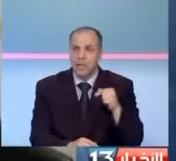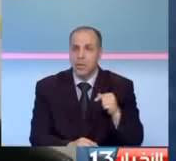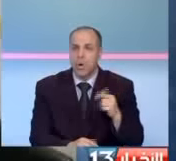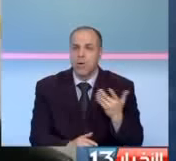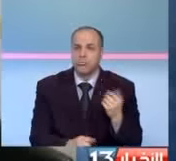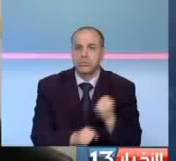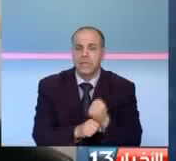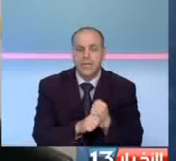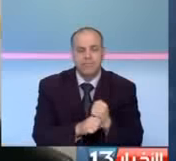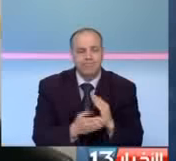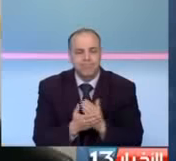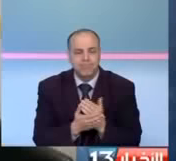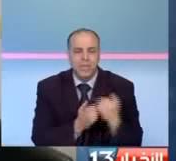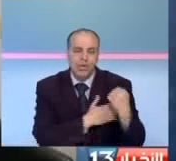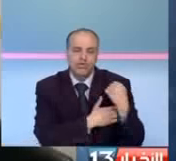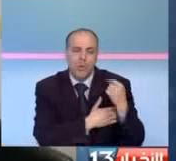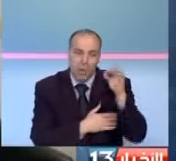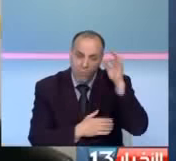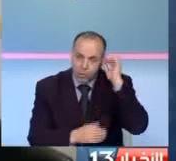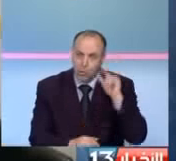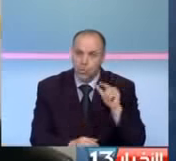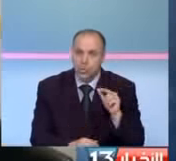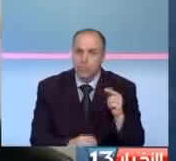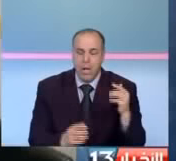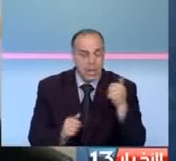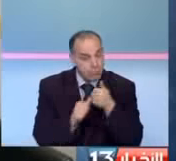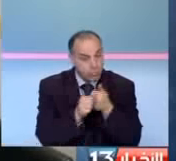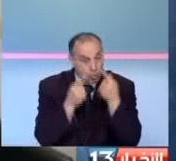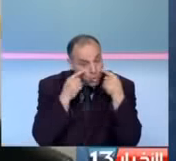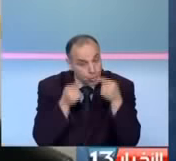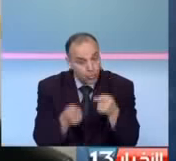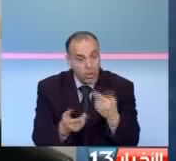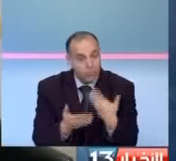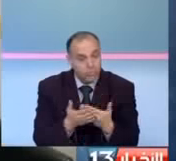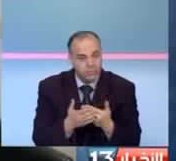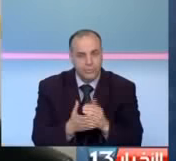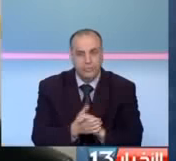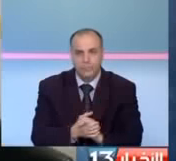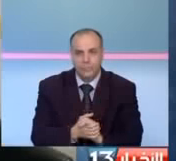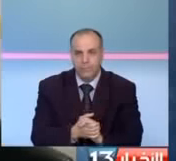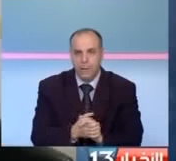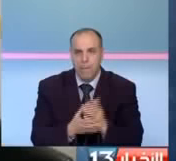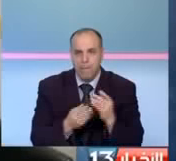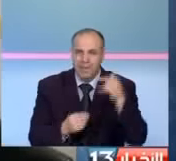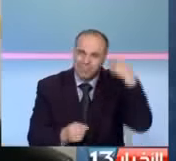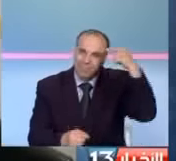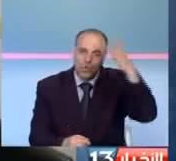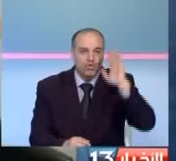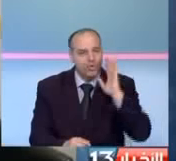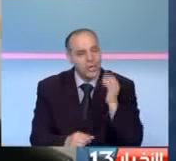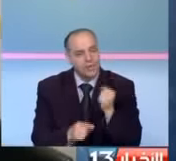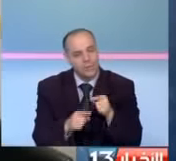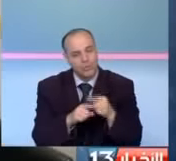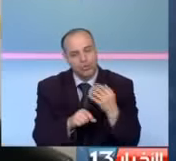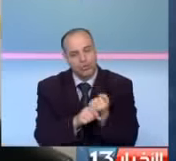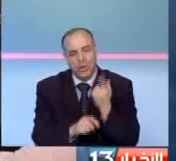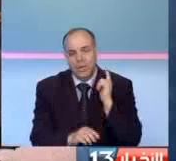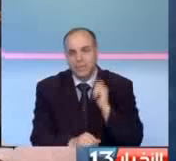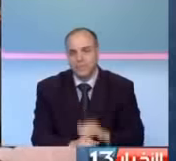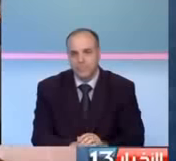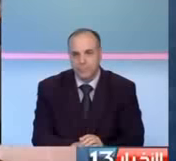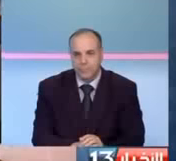في بلاتفورم تاع دي شامبيون هنا في تونس باش عباد تتبعنا، وعندنا برشا طموحات كبيره باش نوصلوا ان شاء الله باذن